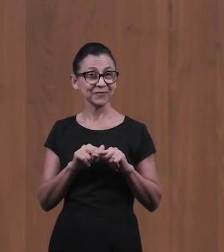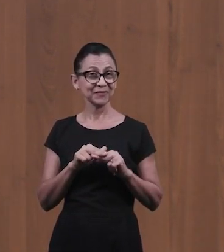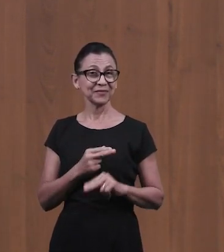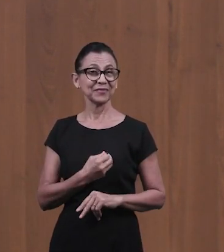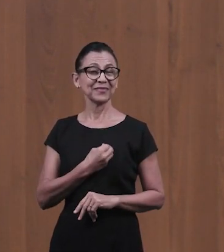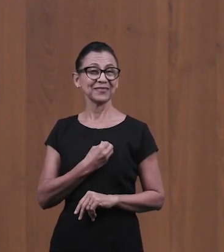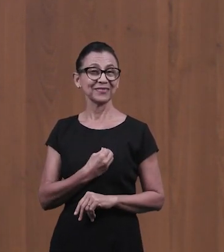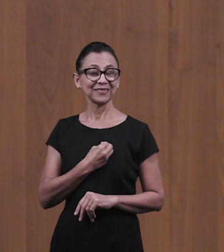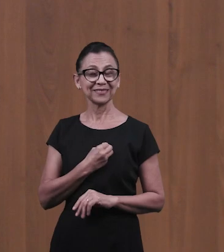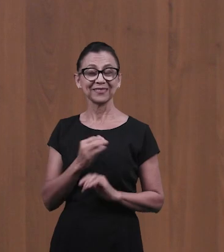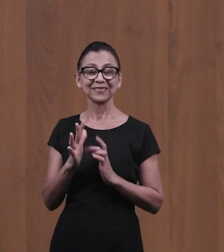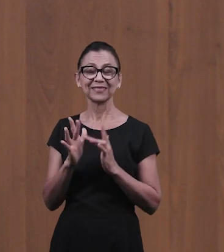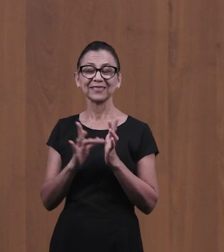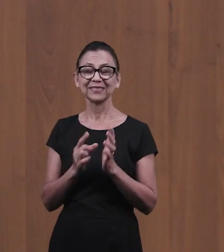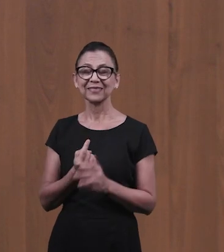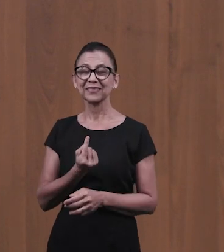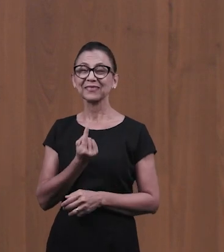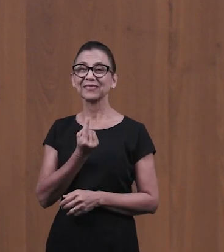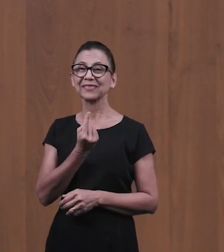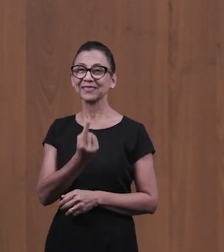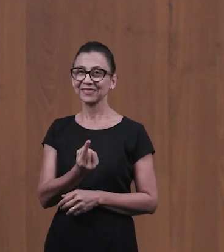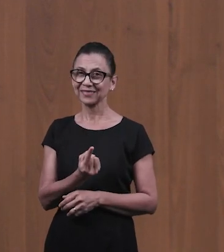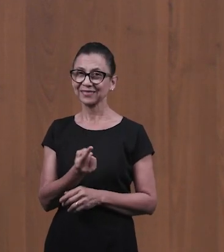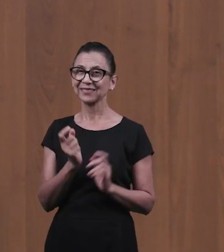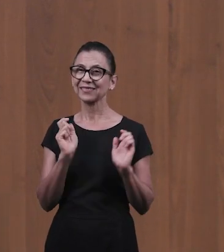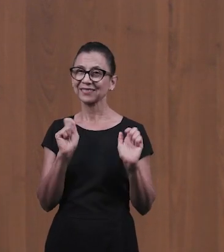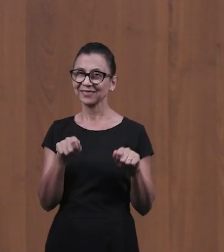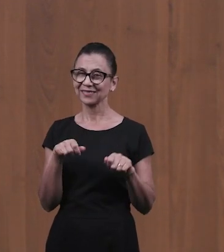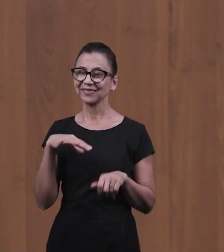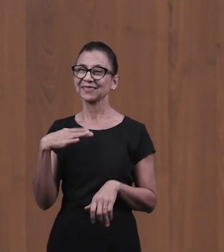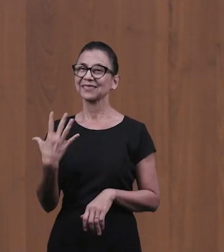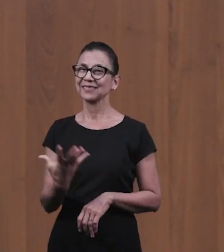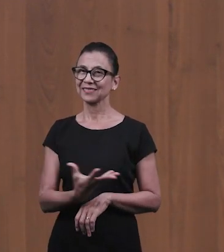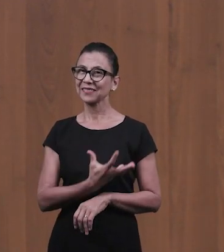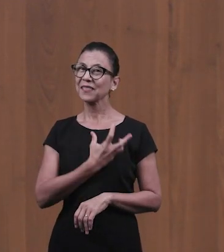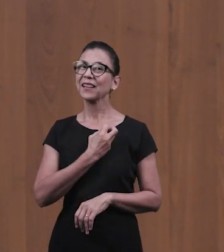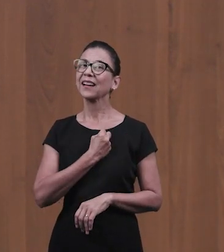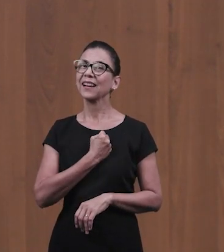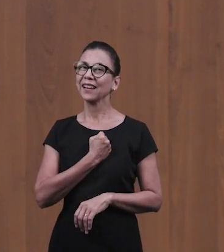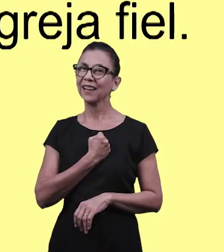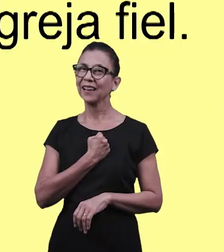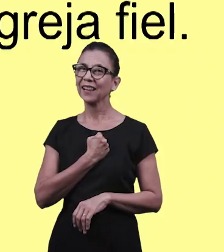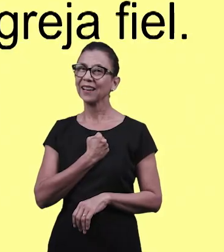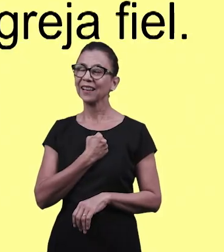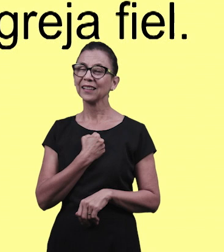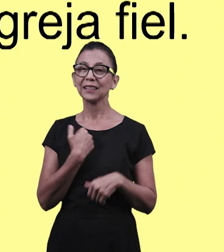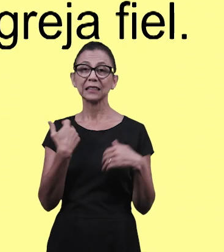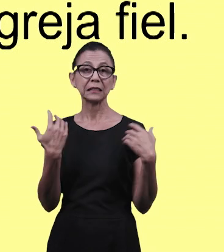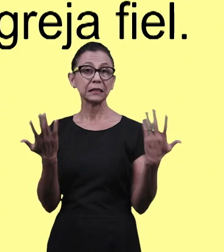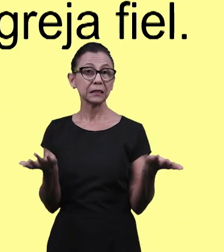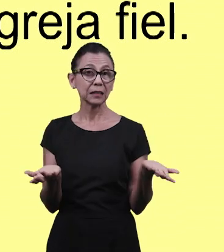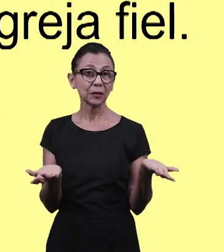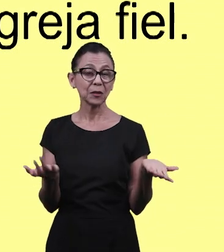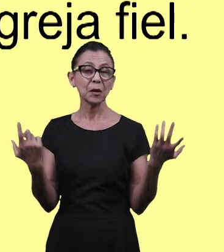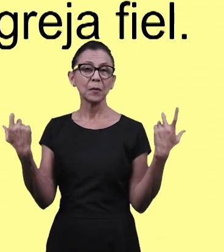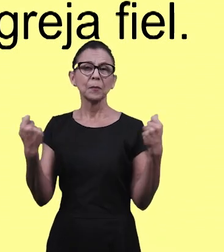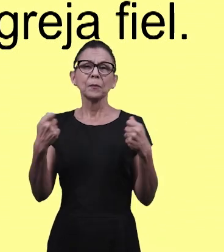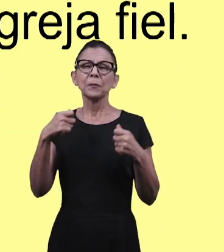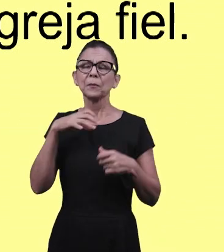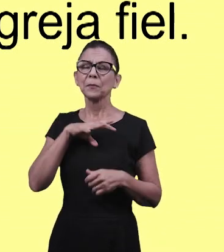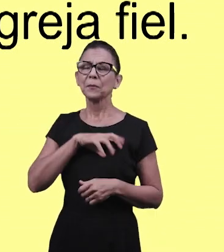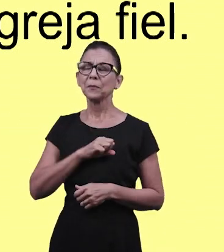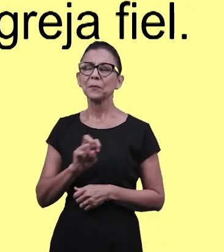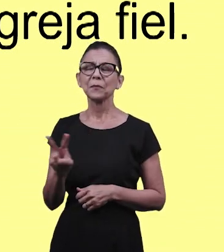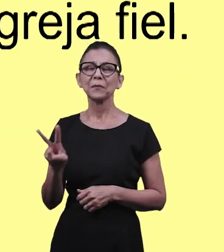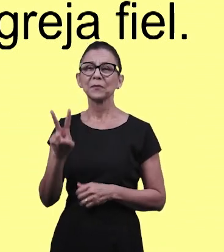vie. Il est le seul qui peut nous donner le salut. Pour cela, nous avons besoin d'aimer